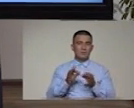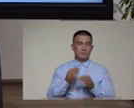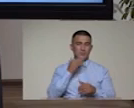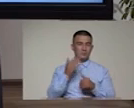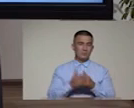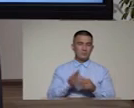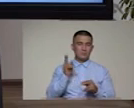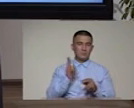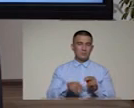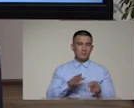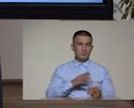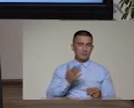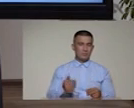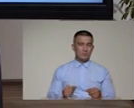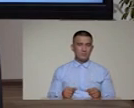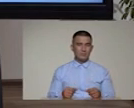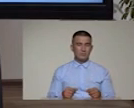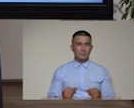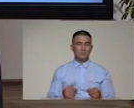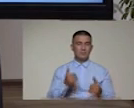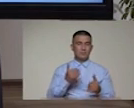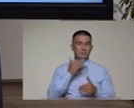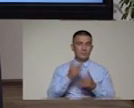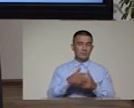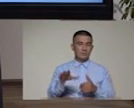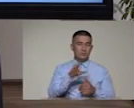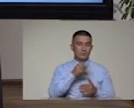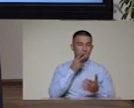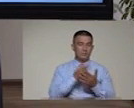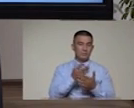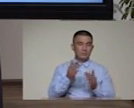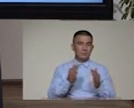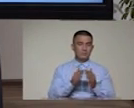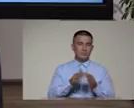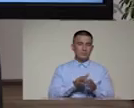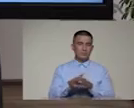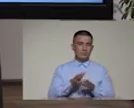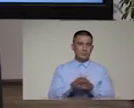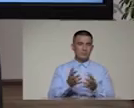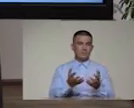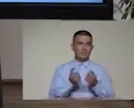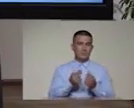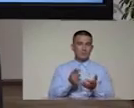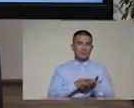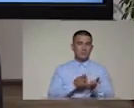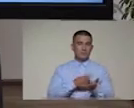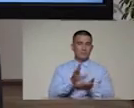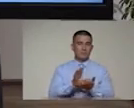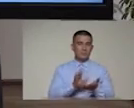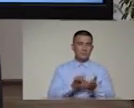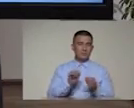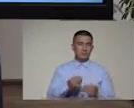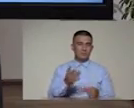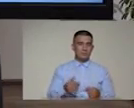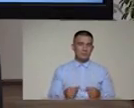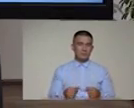darsimiz o'z nihoyasiga yetdi. Keling, endi mustaqil bajarish uchun topshiriqlarni daftaringizga